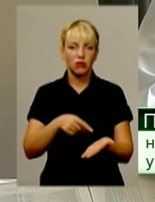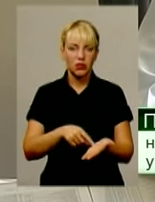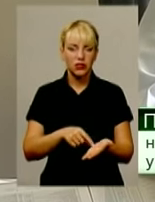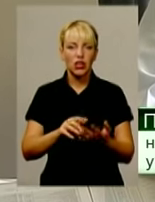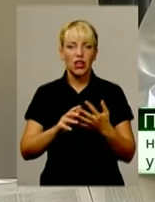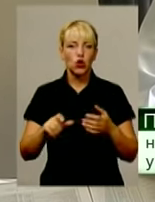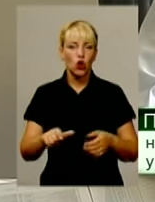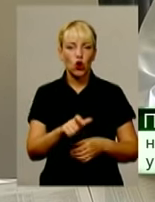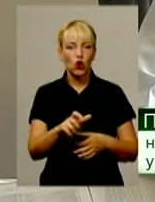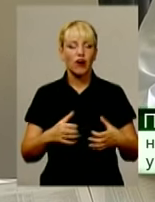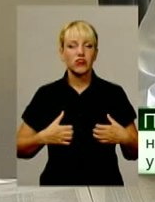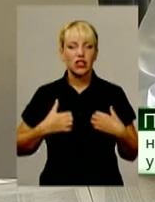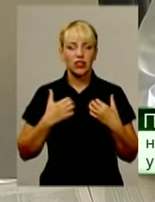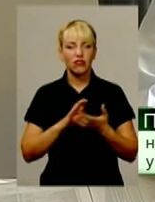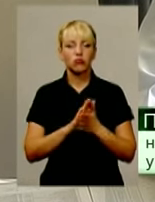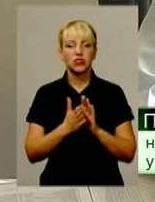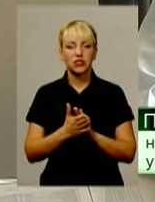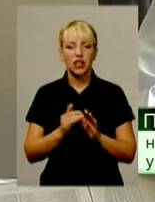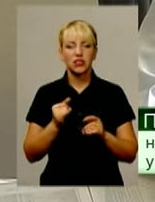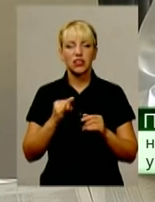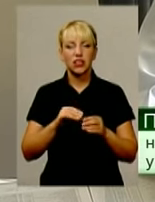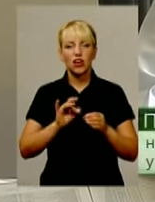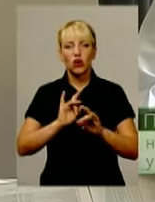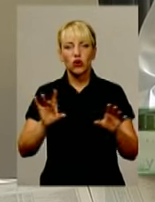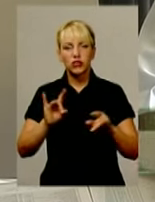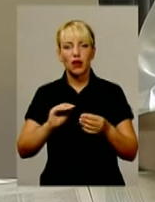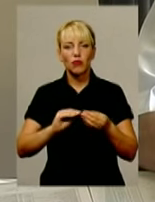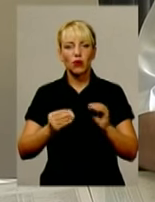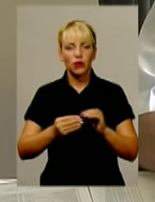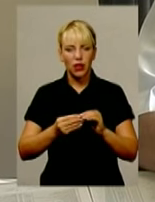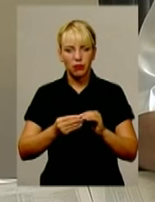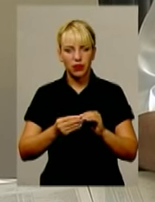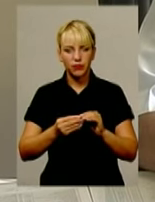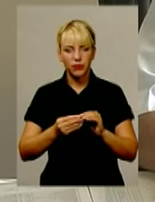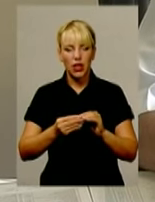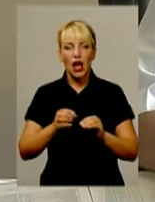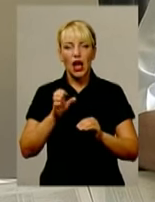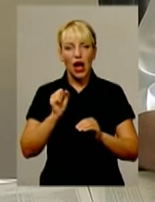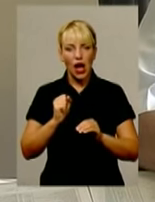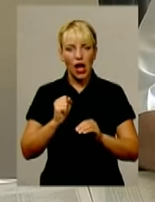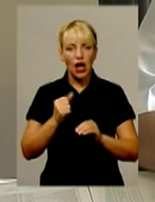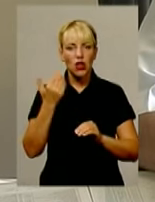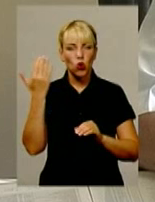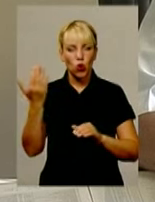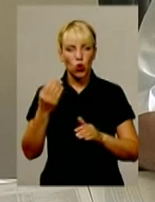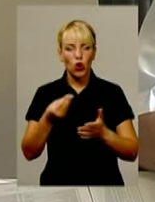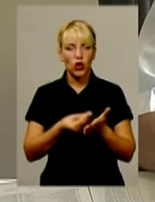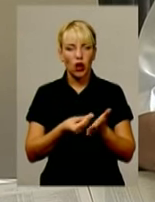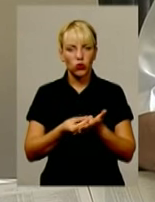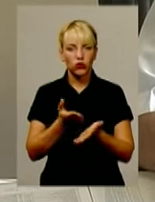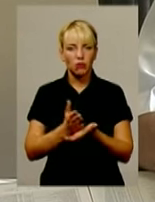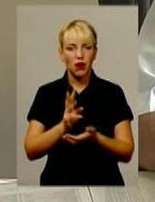дорога в жахливому стані і розписує, які це проблеми і які наслідки вона несе за собою, а сам на рахунку має